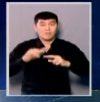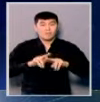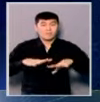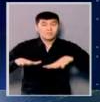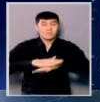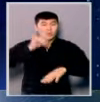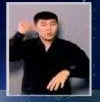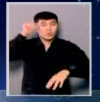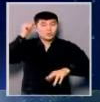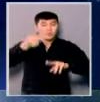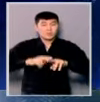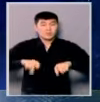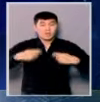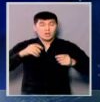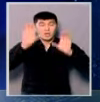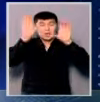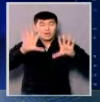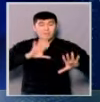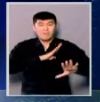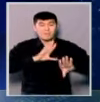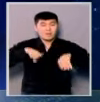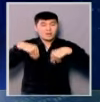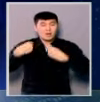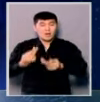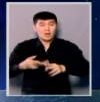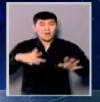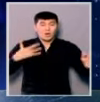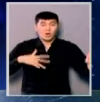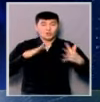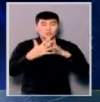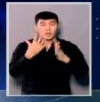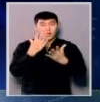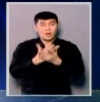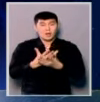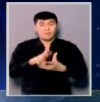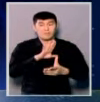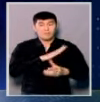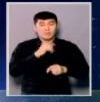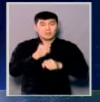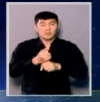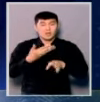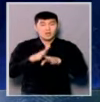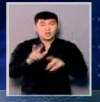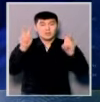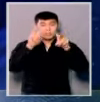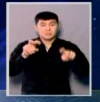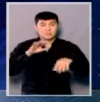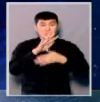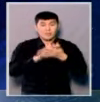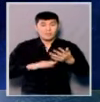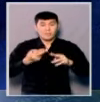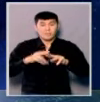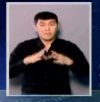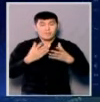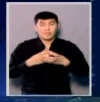Граждане Узбекистана, нарушившие закон, были переданы в компетентное учреждение по Курмангазинскому району. Расследование продолжается.